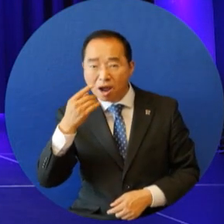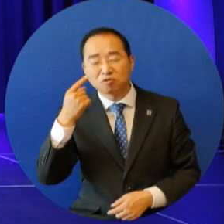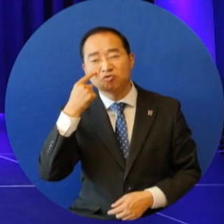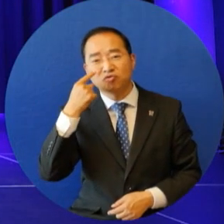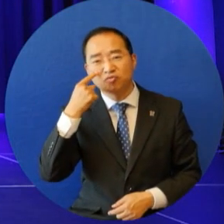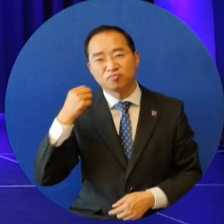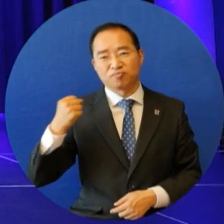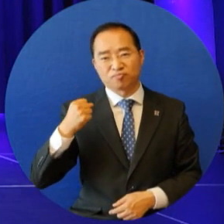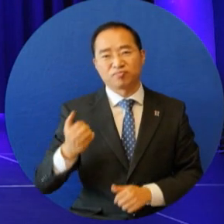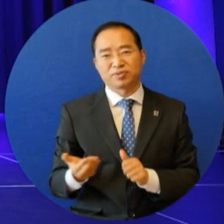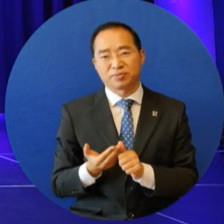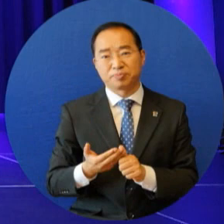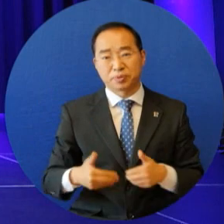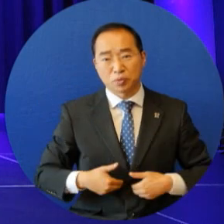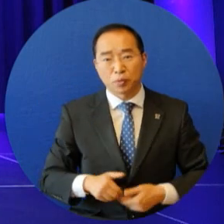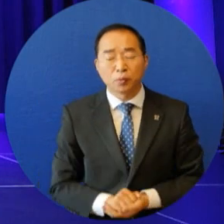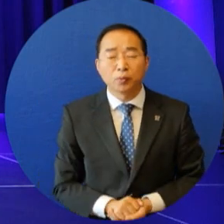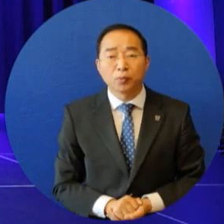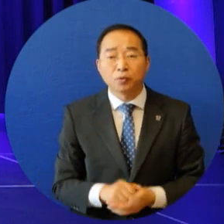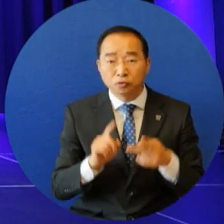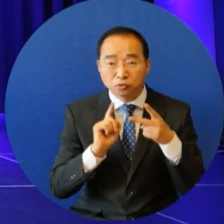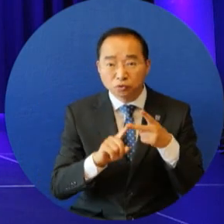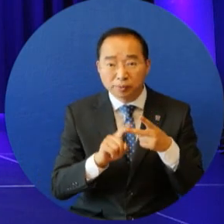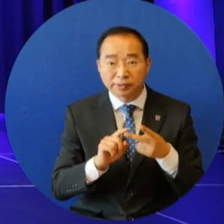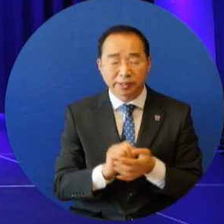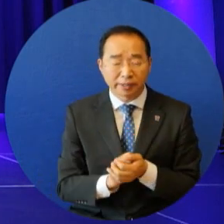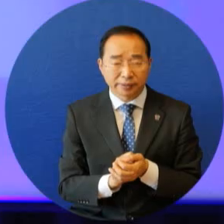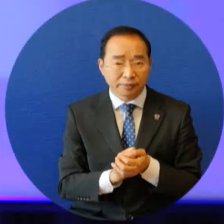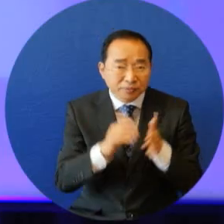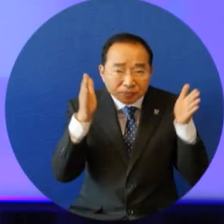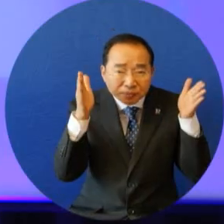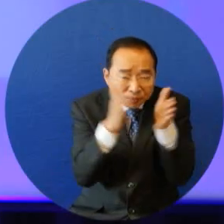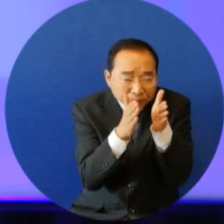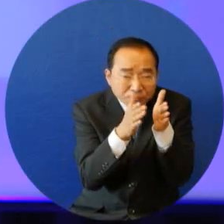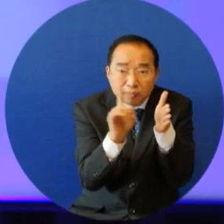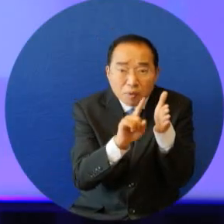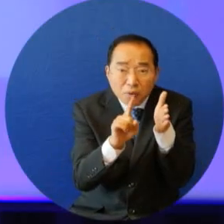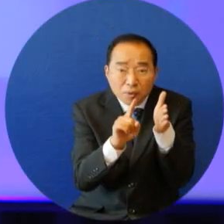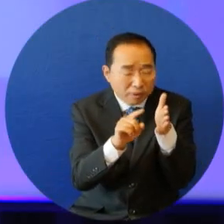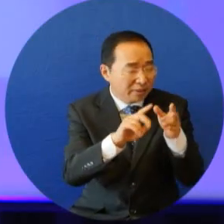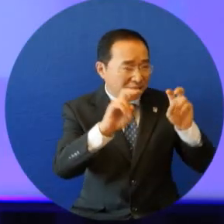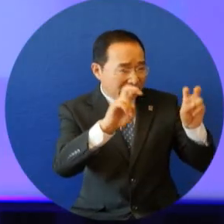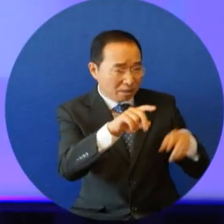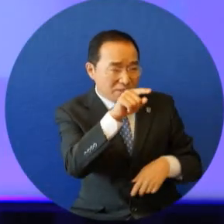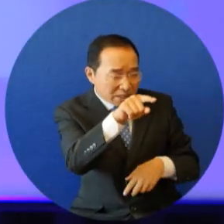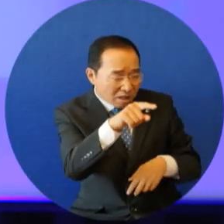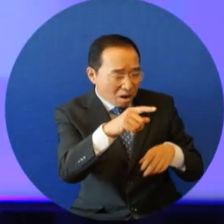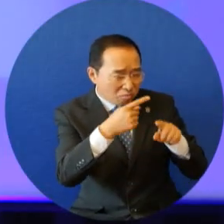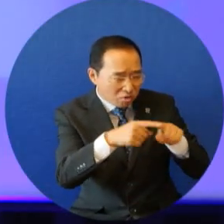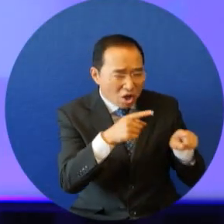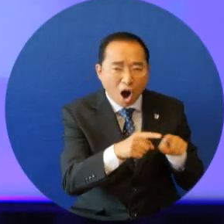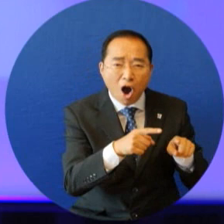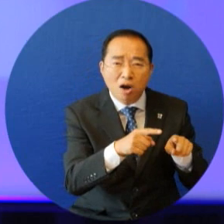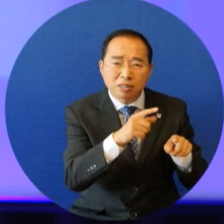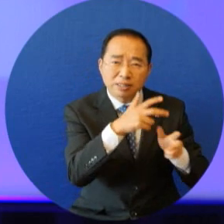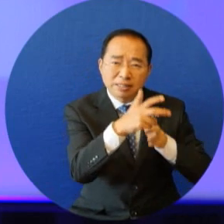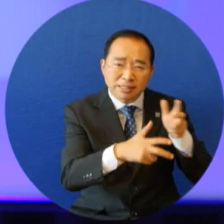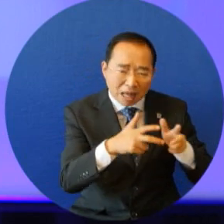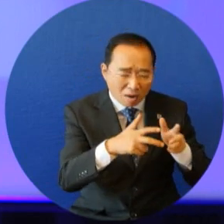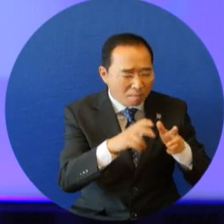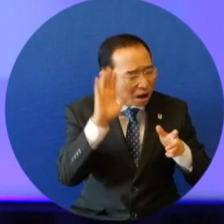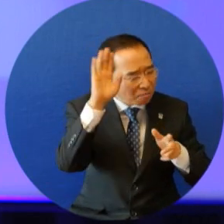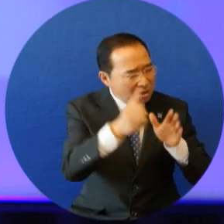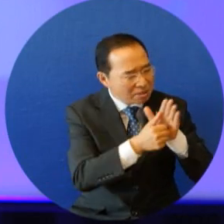수 있는 그런 통찰력을 길러셔야 되고, 그 다음엔 미시적으로 예를 들어서 기업은 기업의